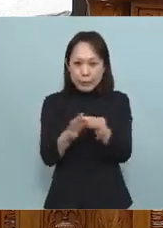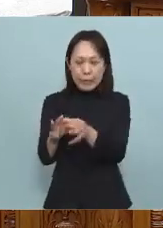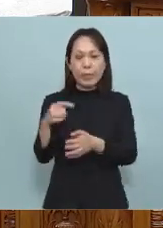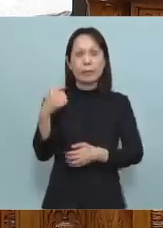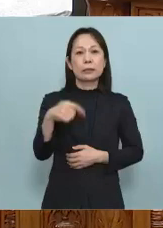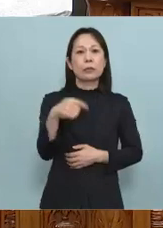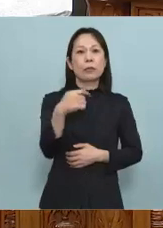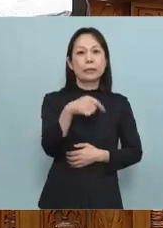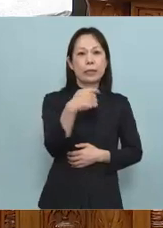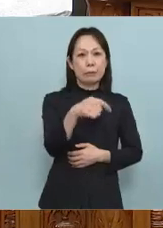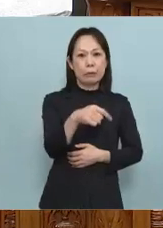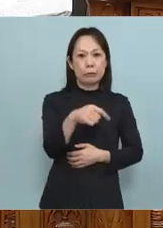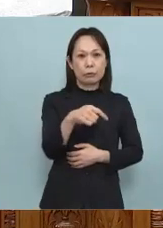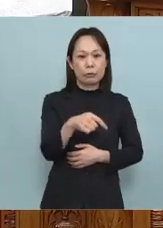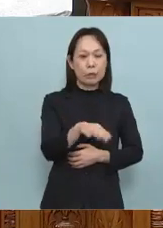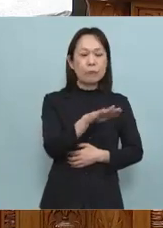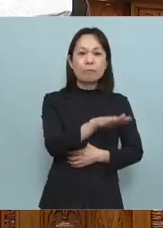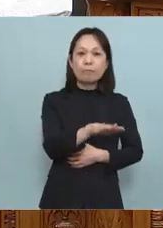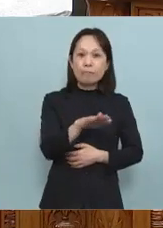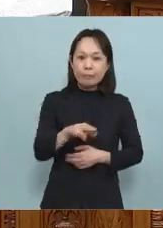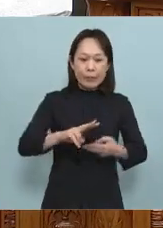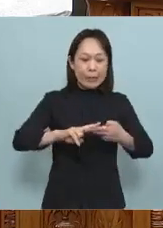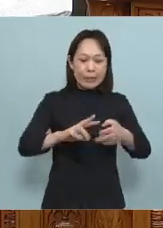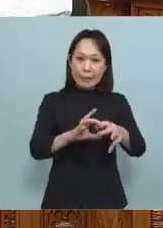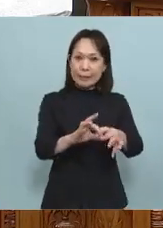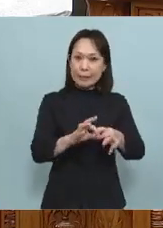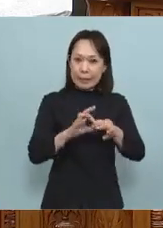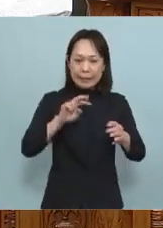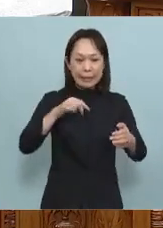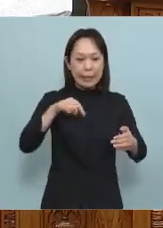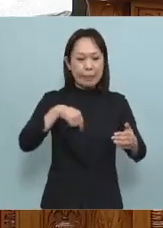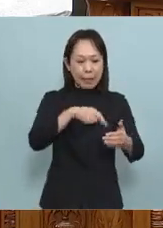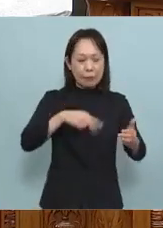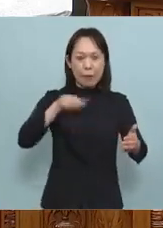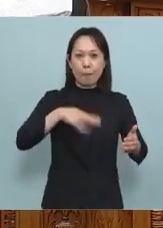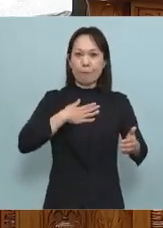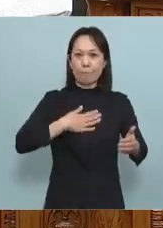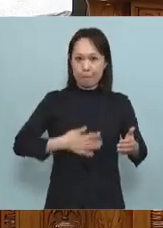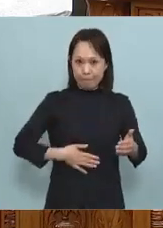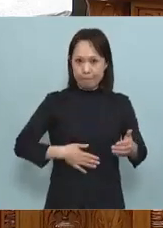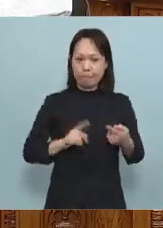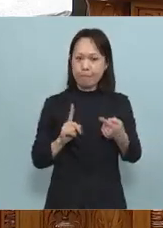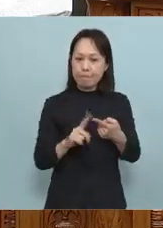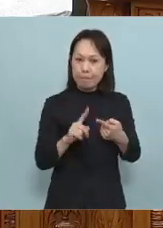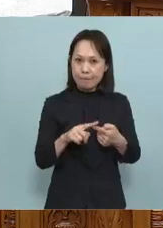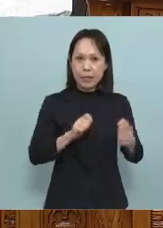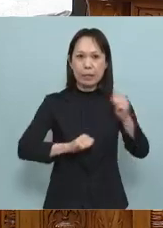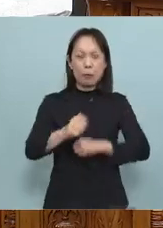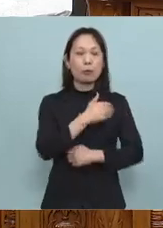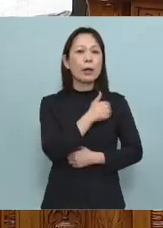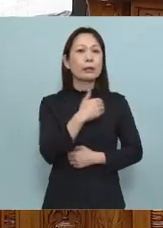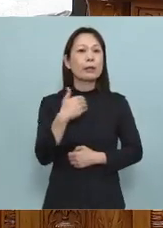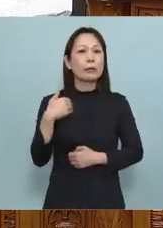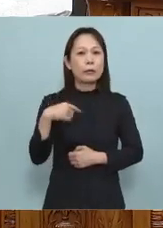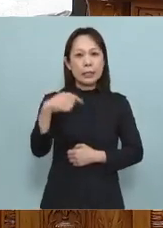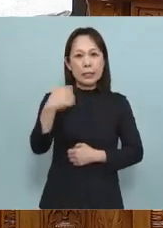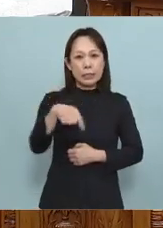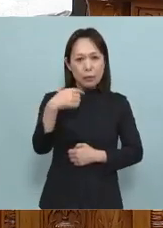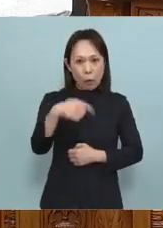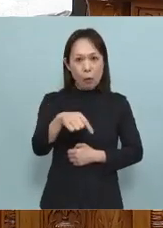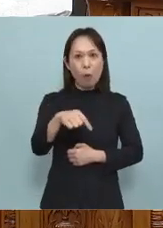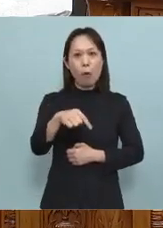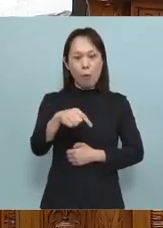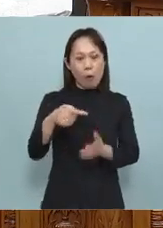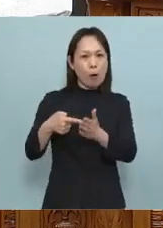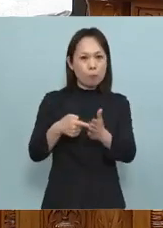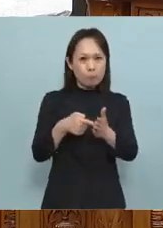とも児童生徒が性に関して正しく理解し適切な行動を取れるよう指導の充実にも努めてまい